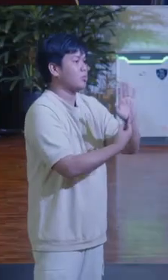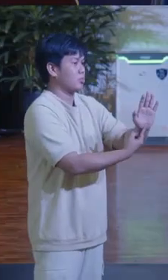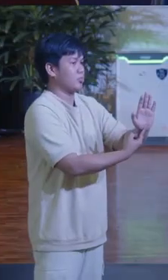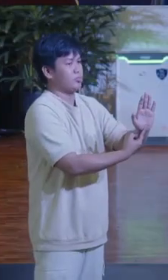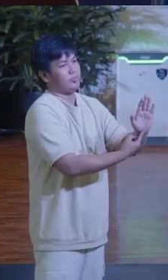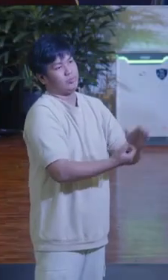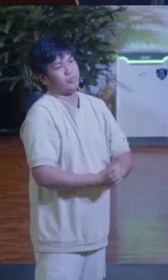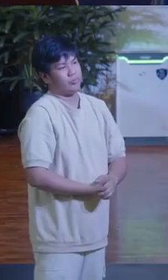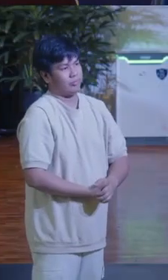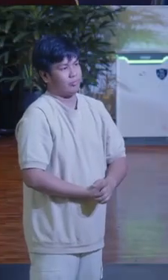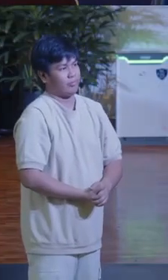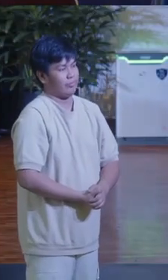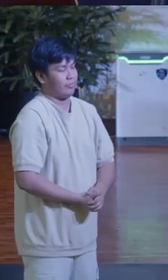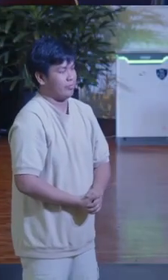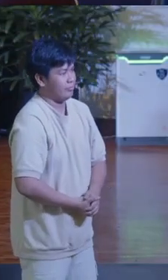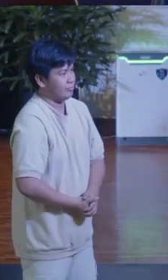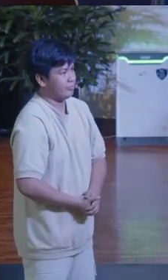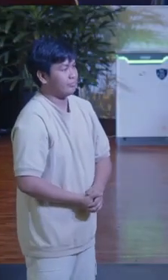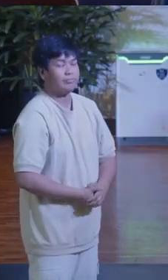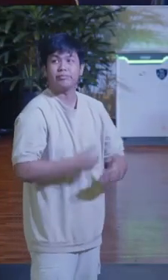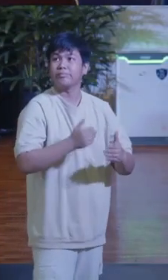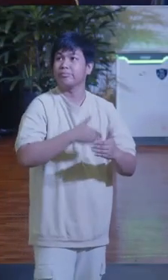pakikisama na ipinakita ni Pedro.